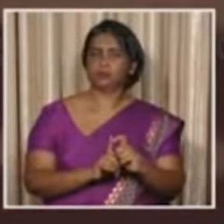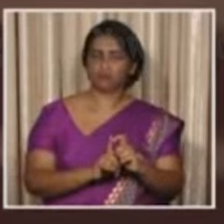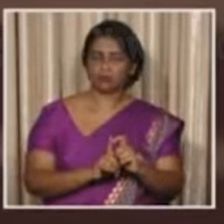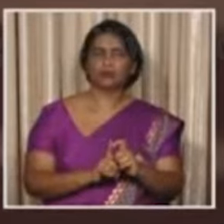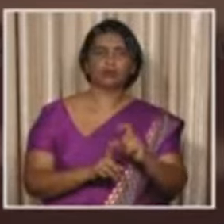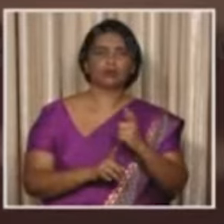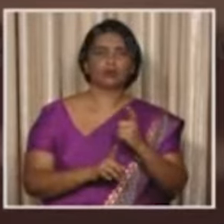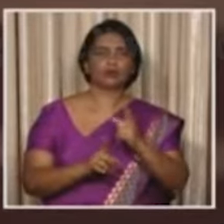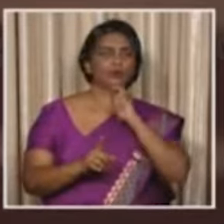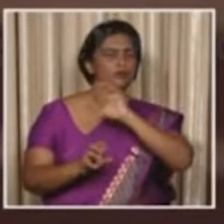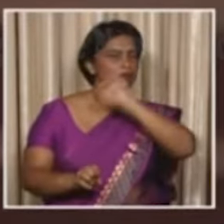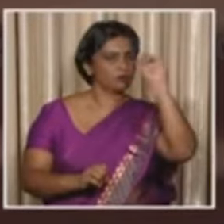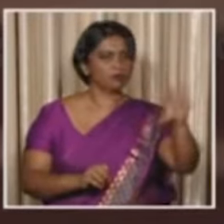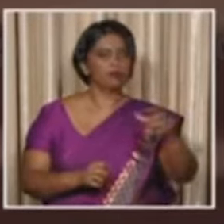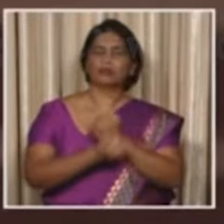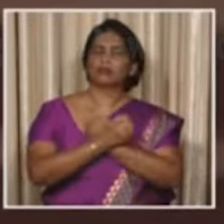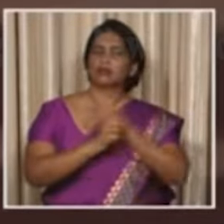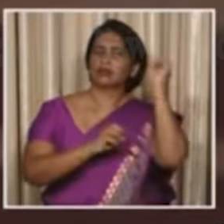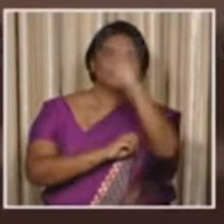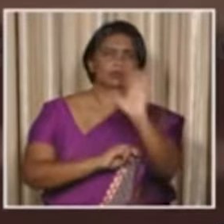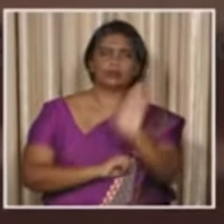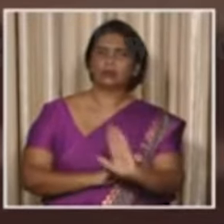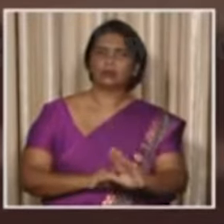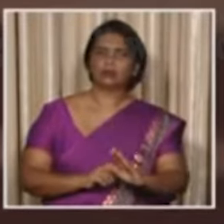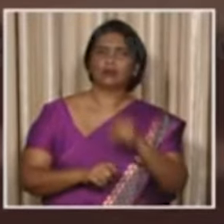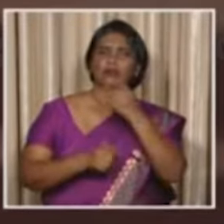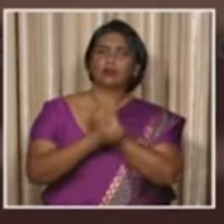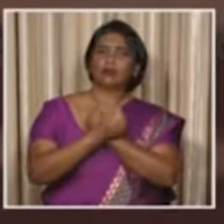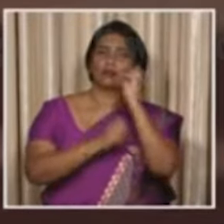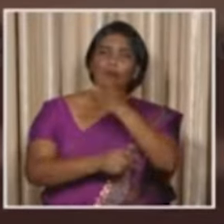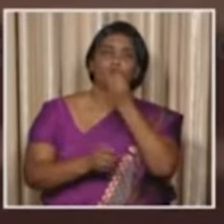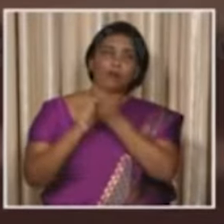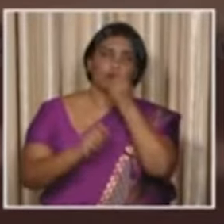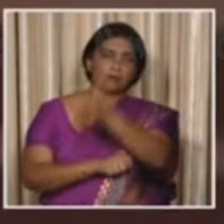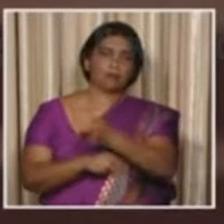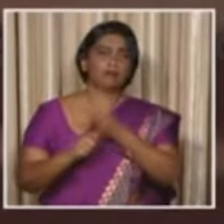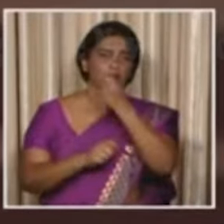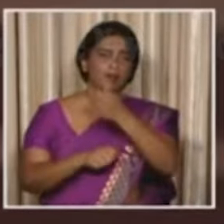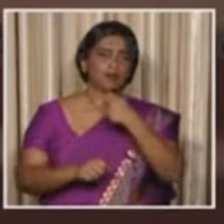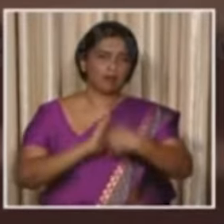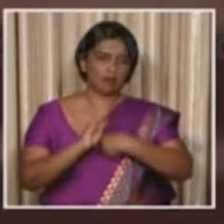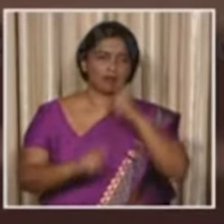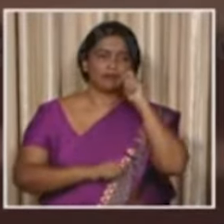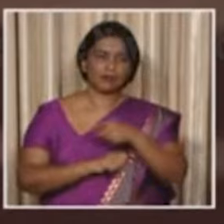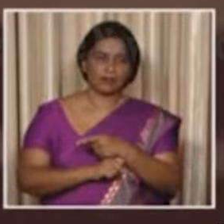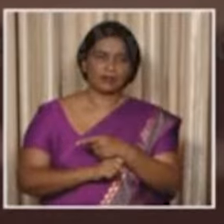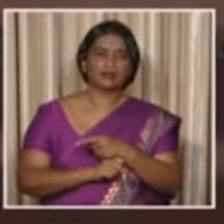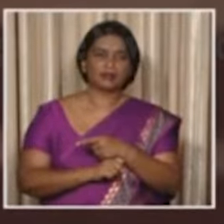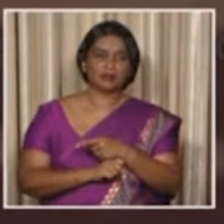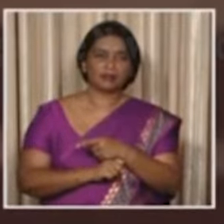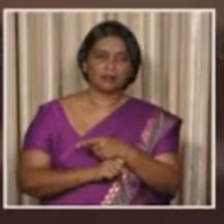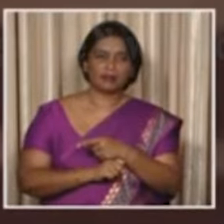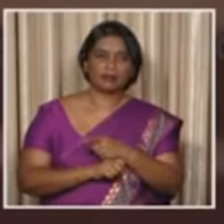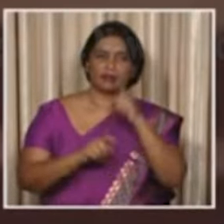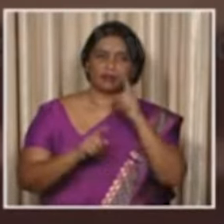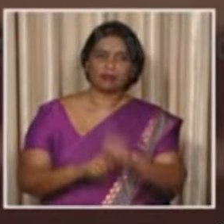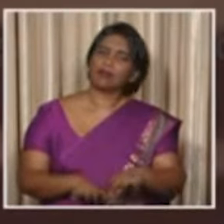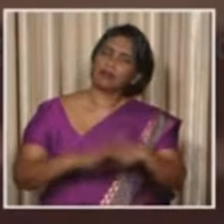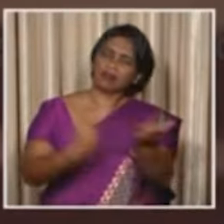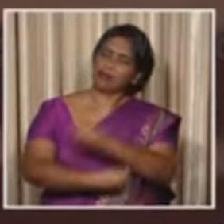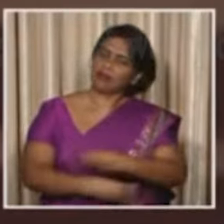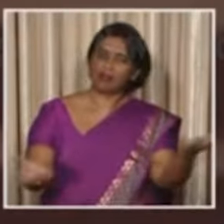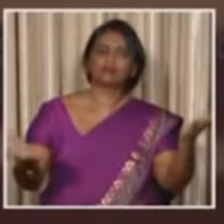උසා දාලා හිරගෙවල් වලට දාන්න නෙමෙයි, ඊළඟට ඒ වුන්ටත් කන්න දෙන්නේ අපිමයි. මේ රටේ අහිංසක මිනිසුමයි. ඒ නිසා කරන එක කර